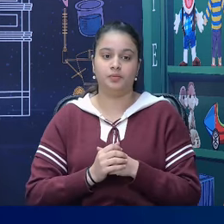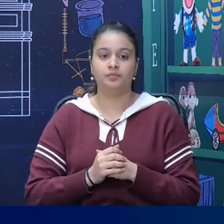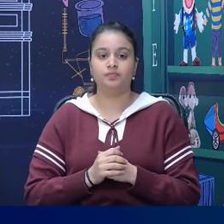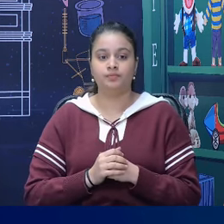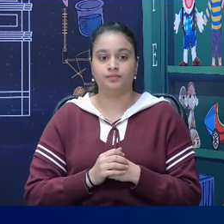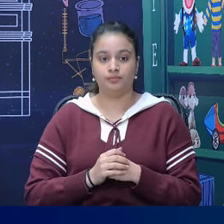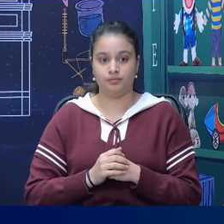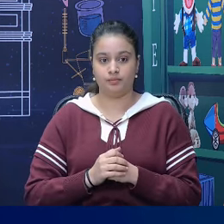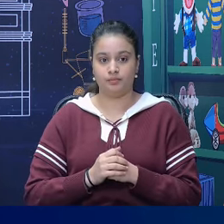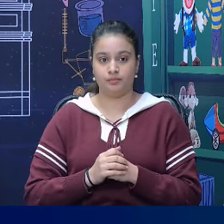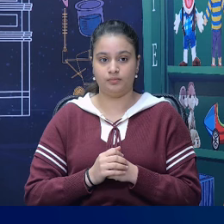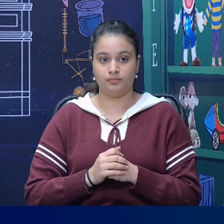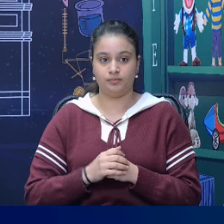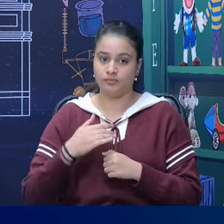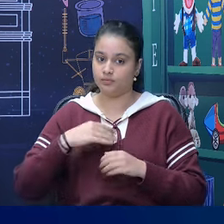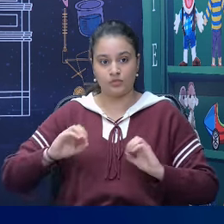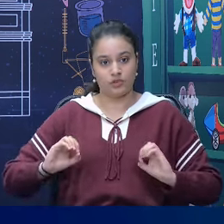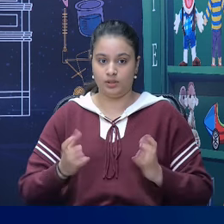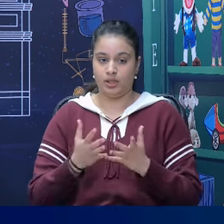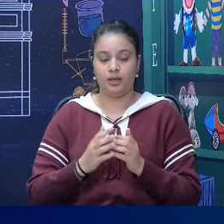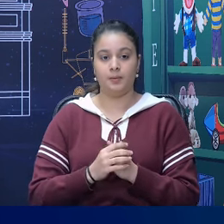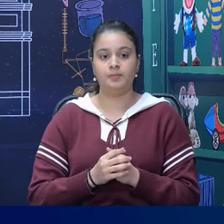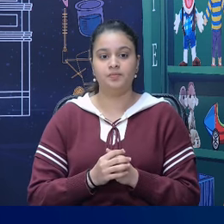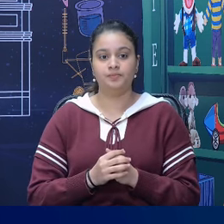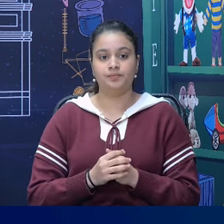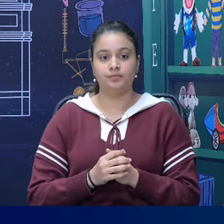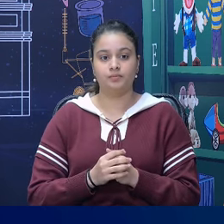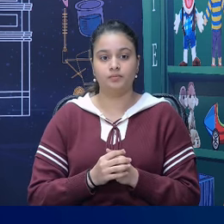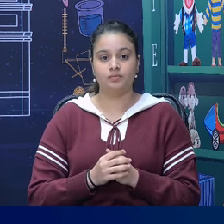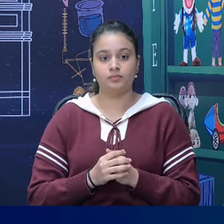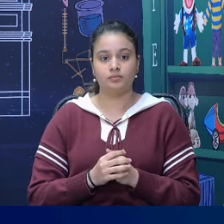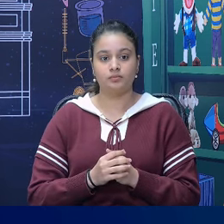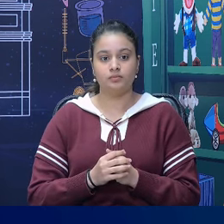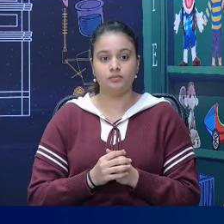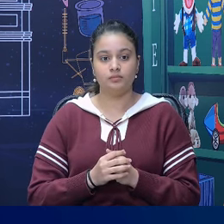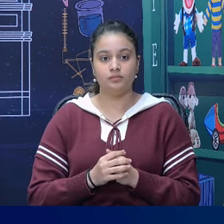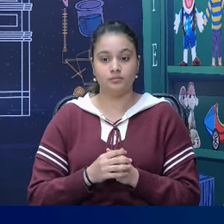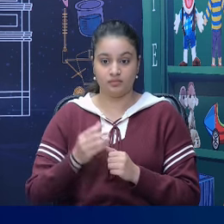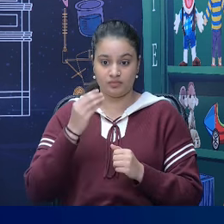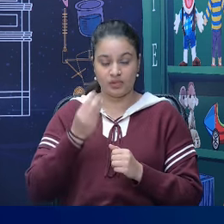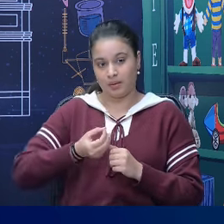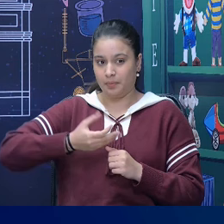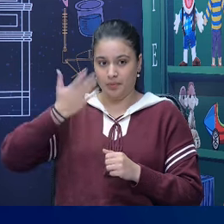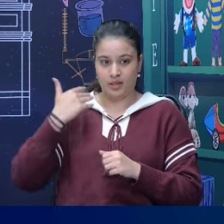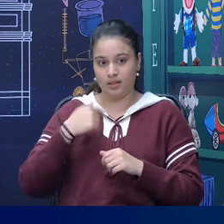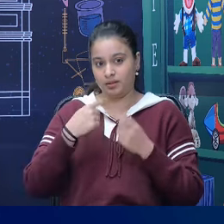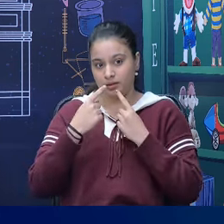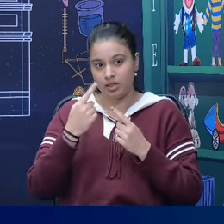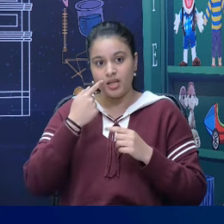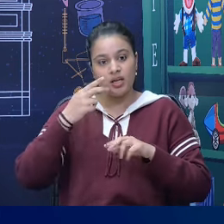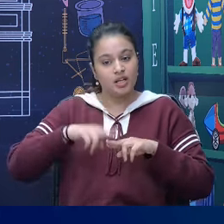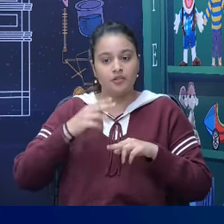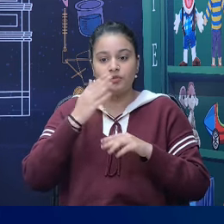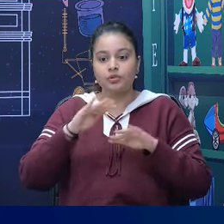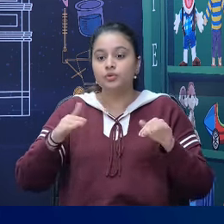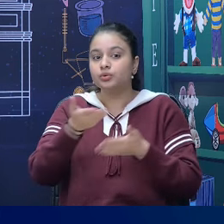आपको बताया तो शुरू करते हैं हम पहले की बात करते हैं सिमरन अपने स्टूडेंट्स को बोलेंगे कि आप अगर चाहते हैं